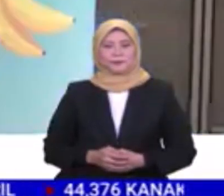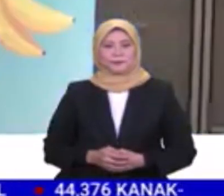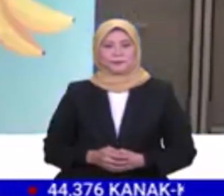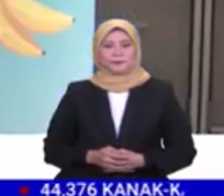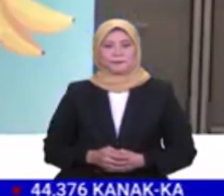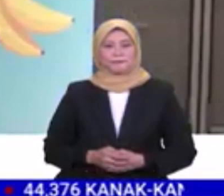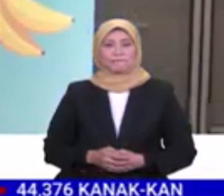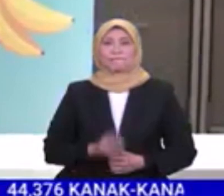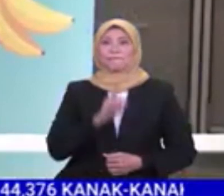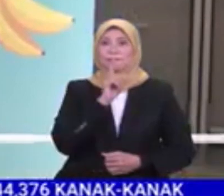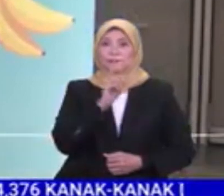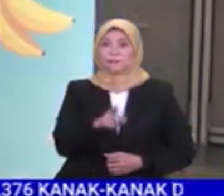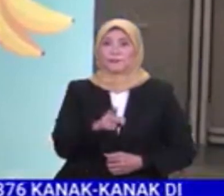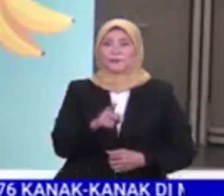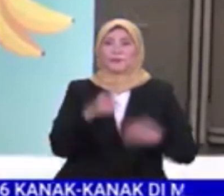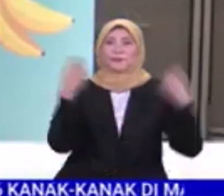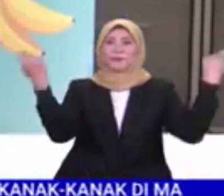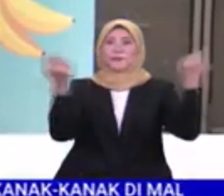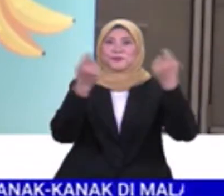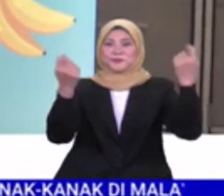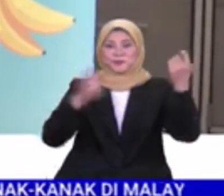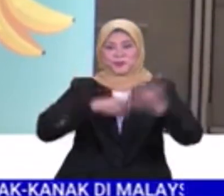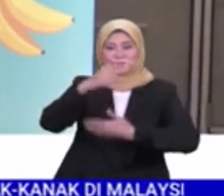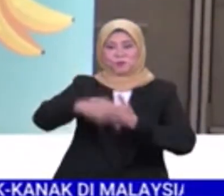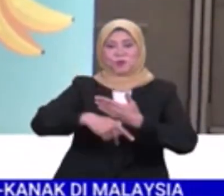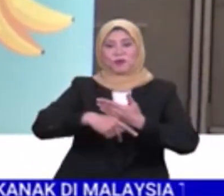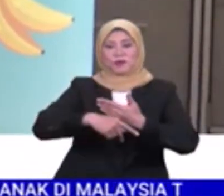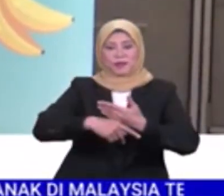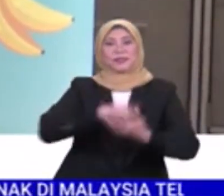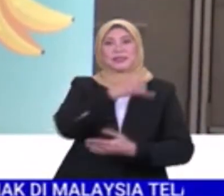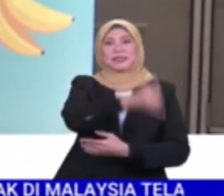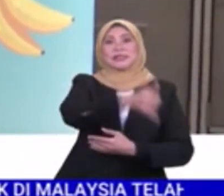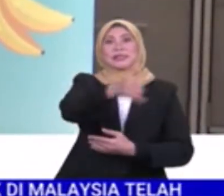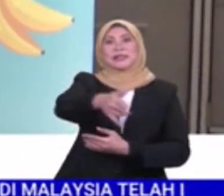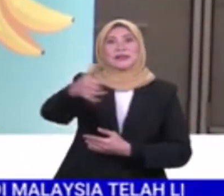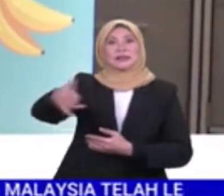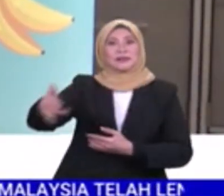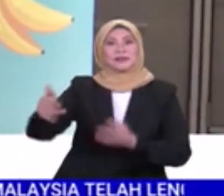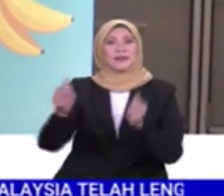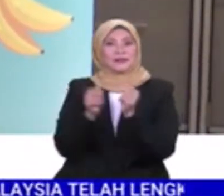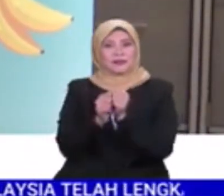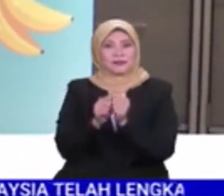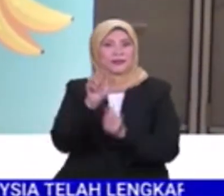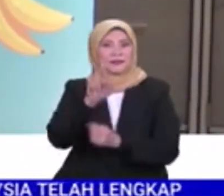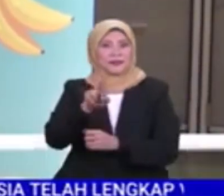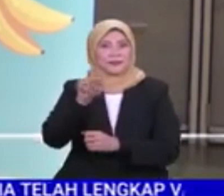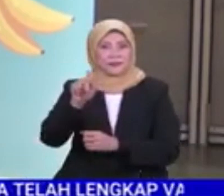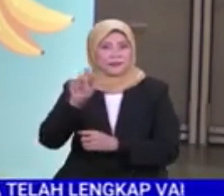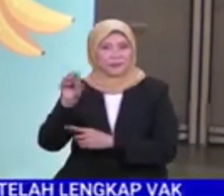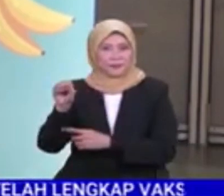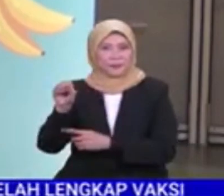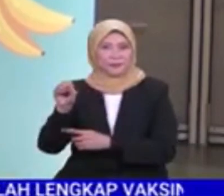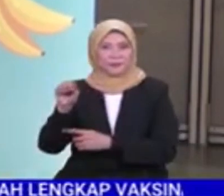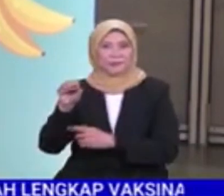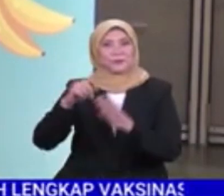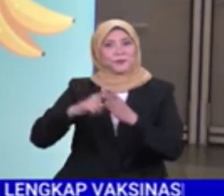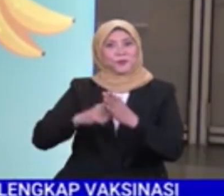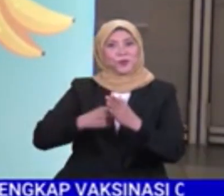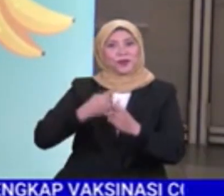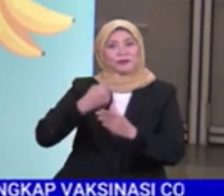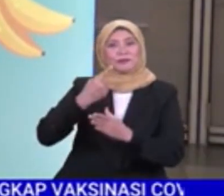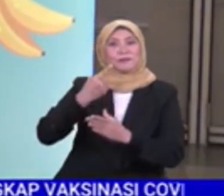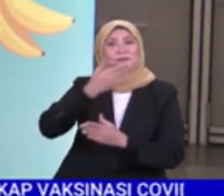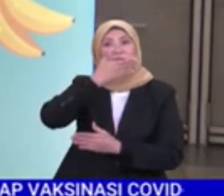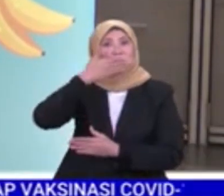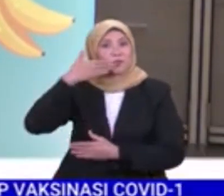Ini sebenarnya adalah sempena dengan program jelajah bersama dengan RTM. Sempena dengan bulan puasa di mana